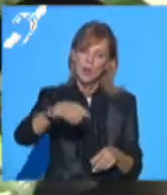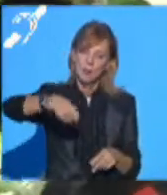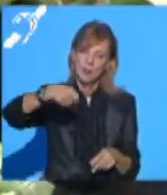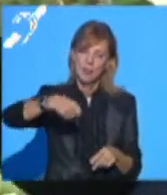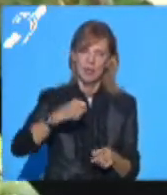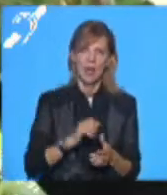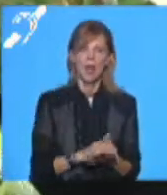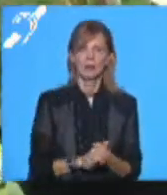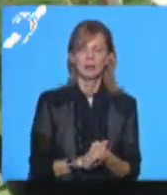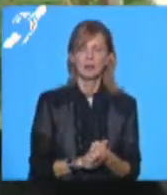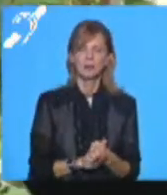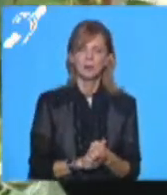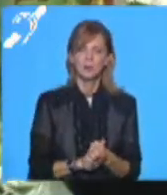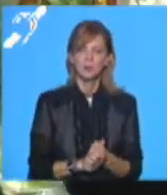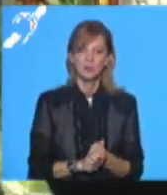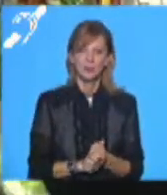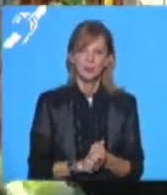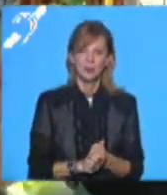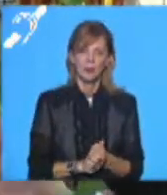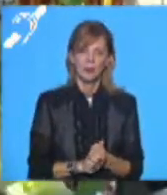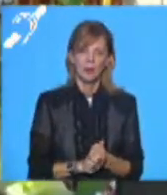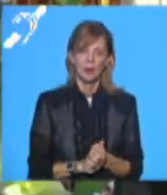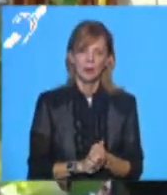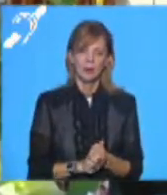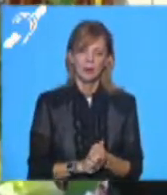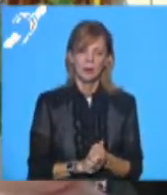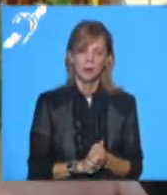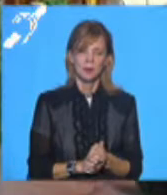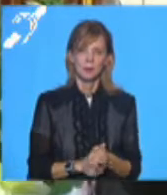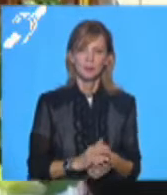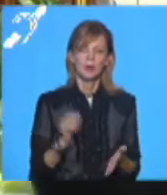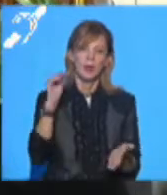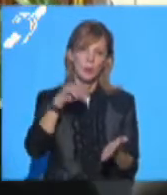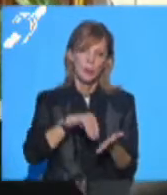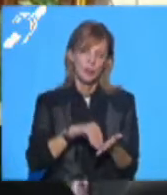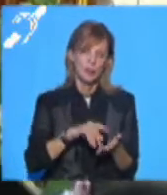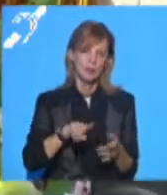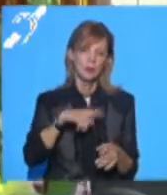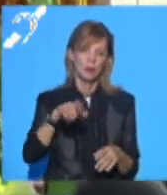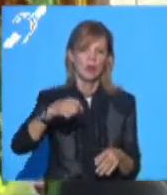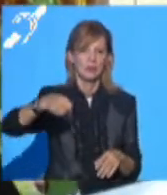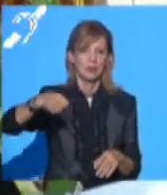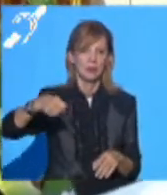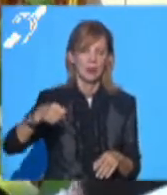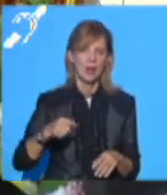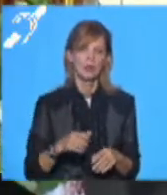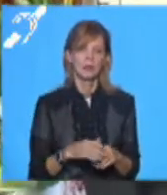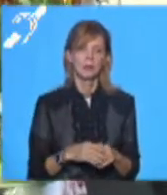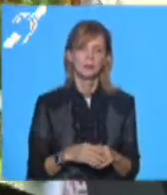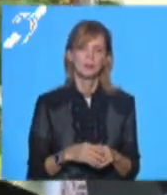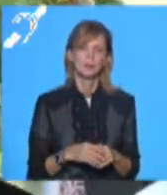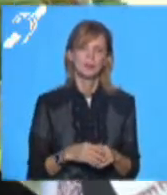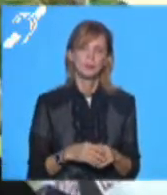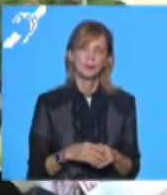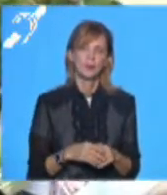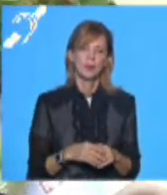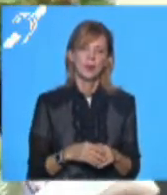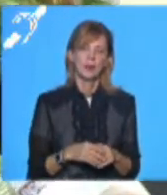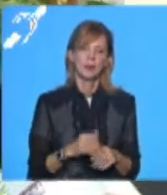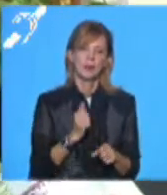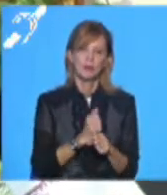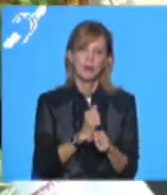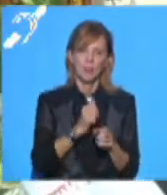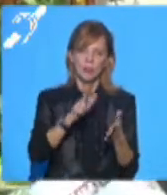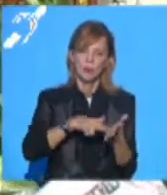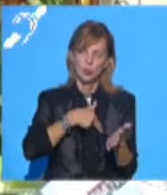doar smochinii copți, smochinii semicopți, îi punem într-o altă găleată cu cei semicopți, facem